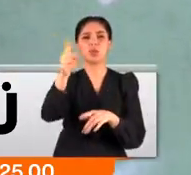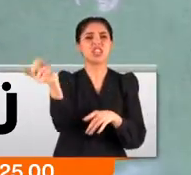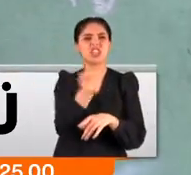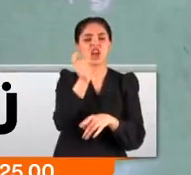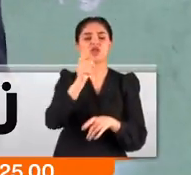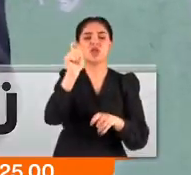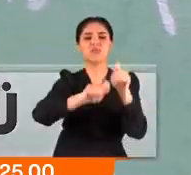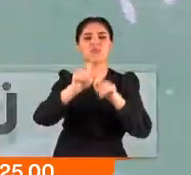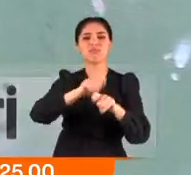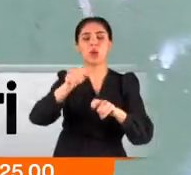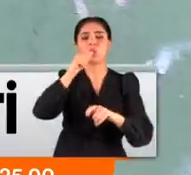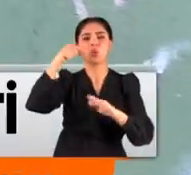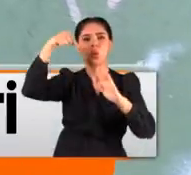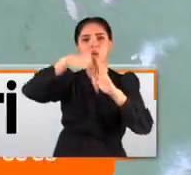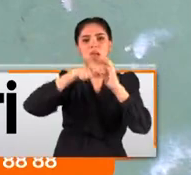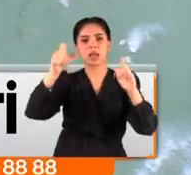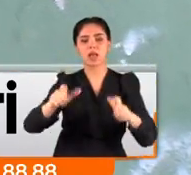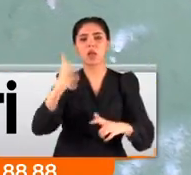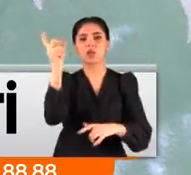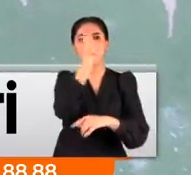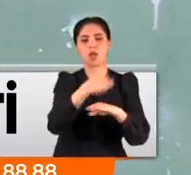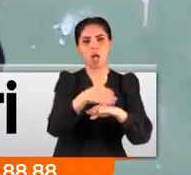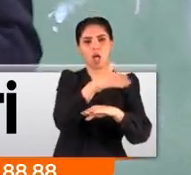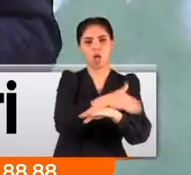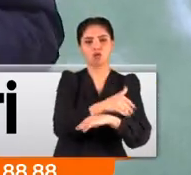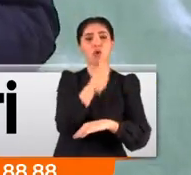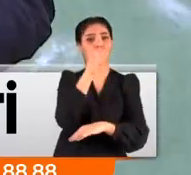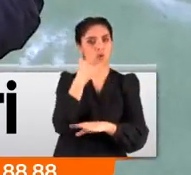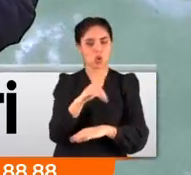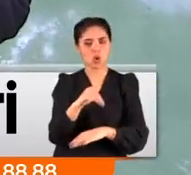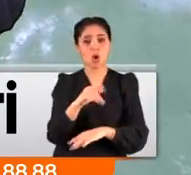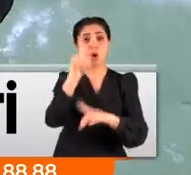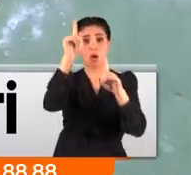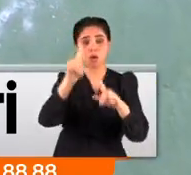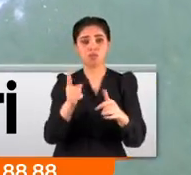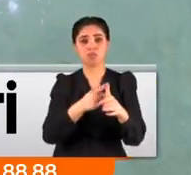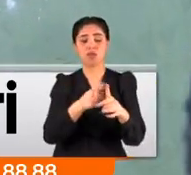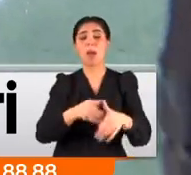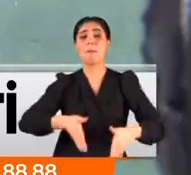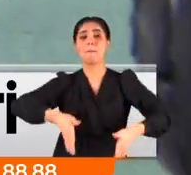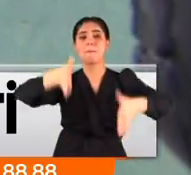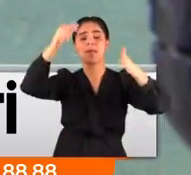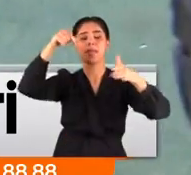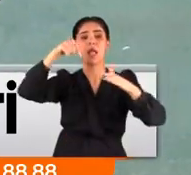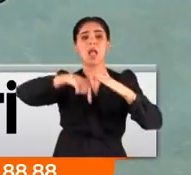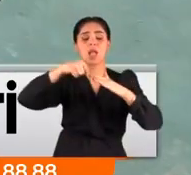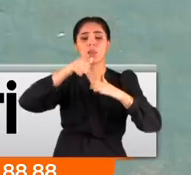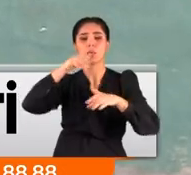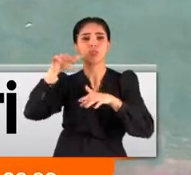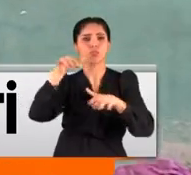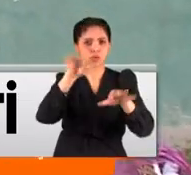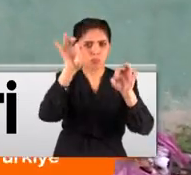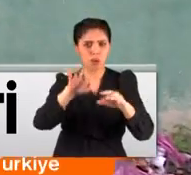yapıldığı iddia edilen kuyunun suyu yaklaşık 4 ay öncesine kadar bulunmuyordu. Ama önce binaların zeminine akıntı başladı.